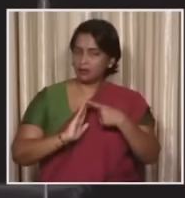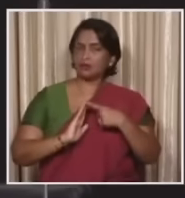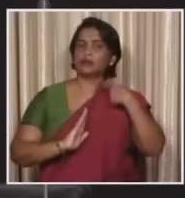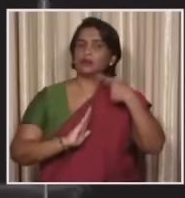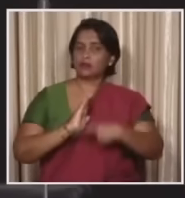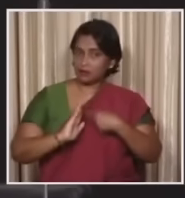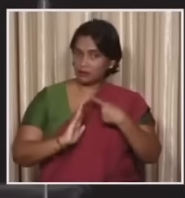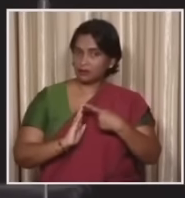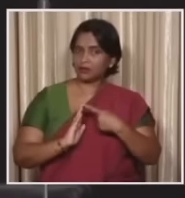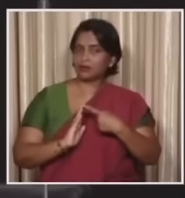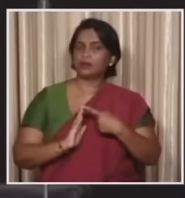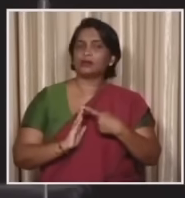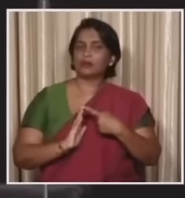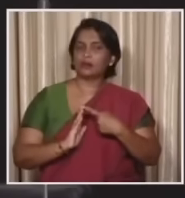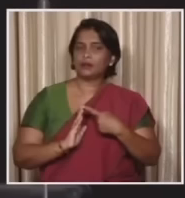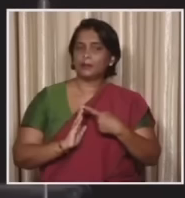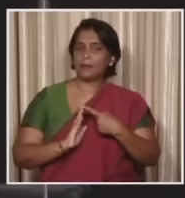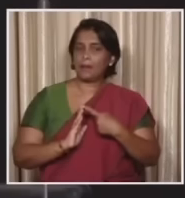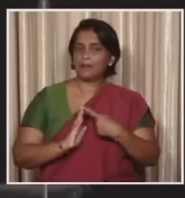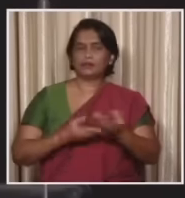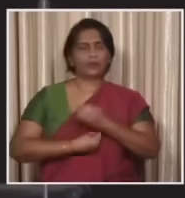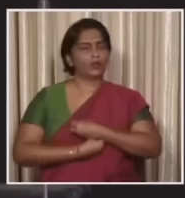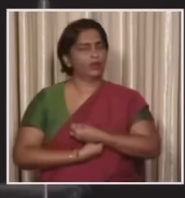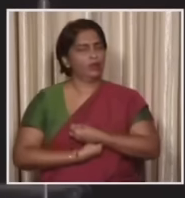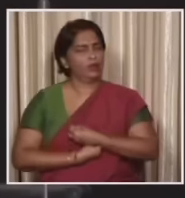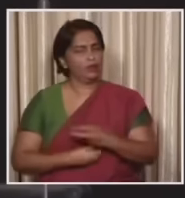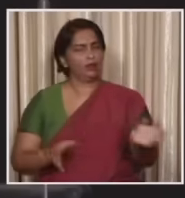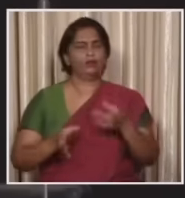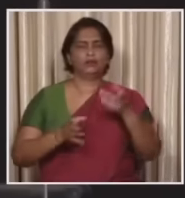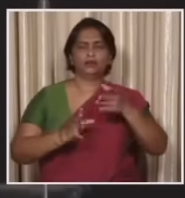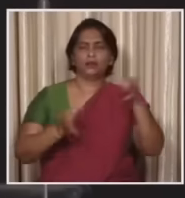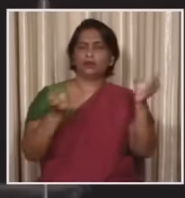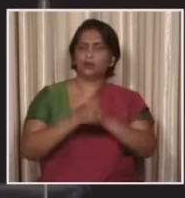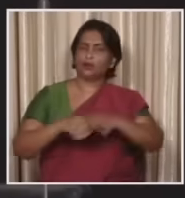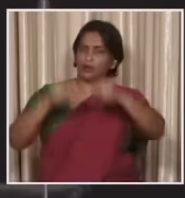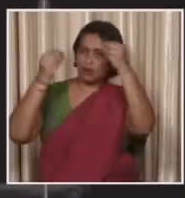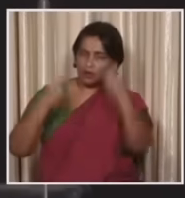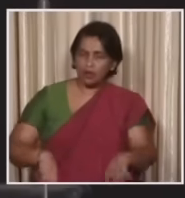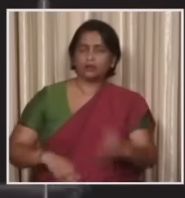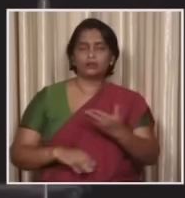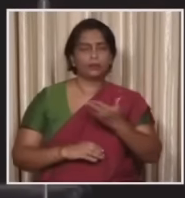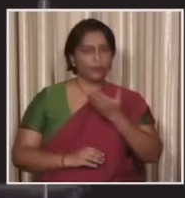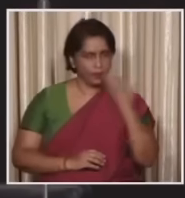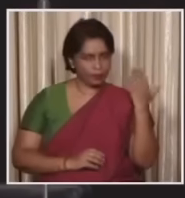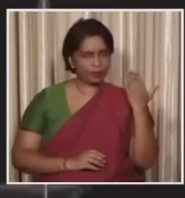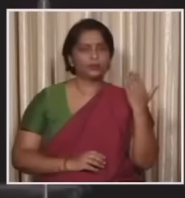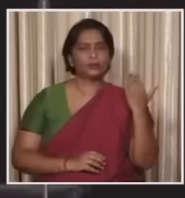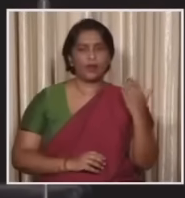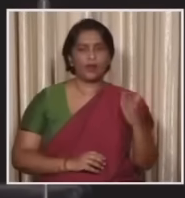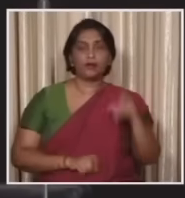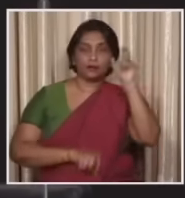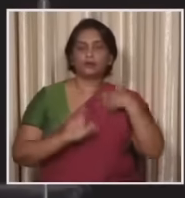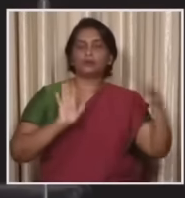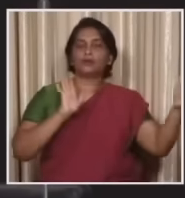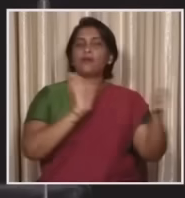මේ රට මේ විනාශකාරී කණ්ඩායම පරාජයට පත් කරන්න පුළුවන් අයත් එක්කලා